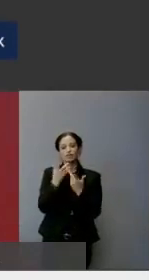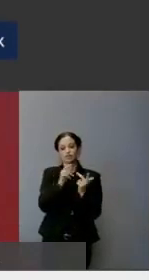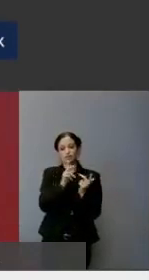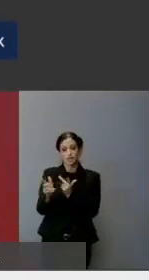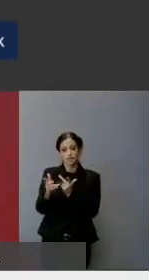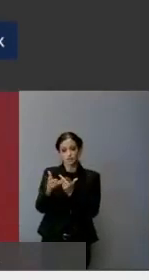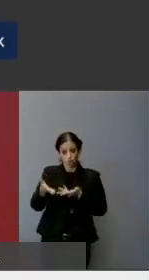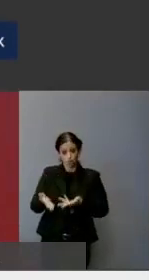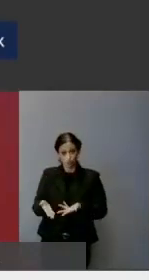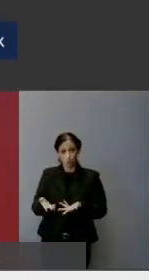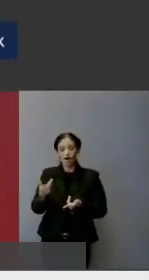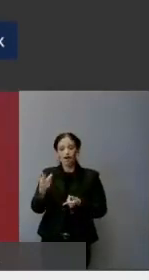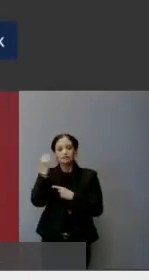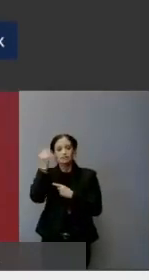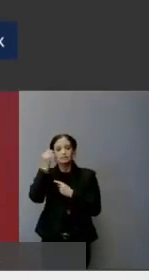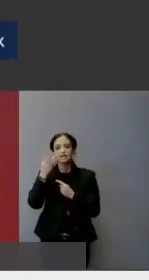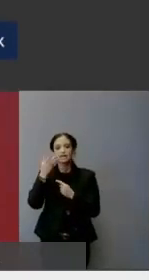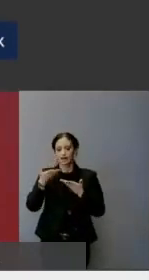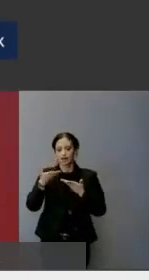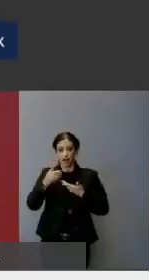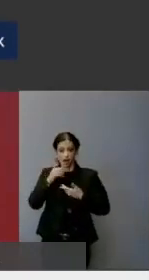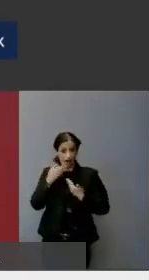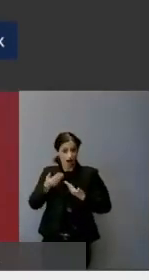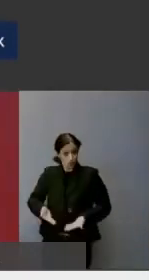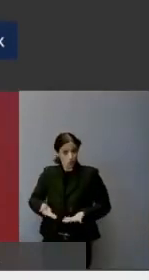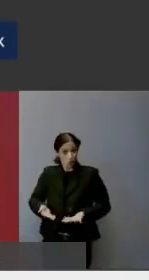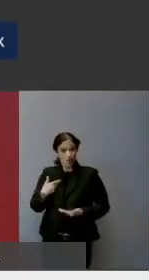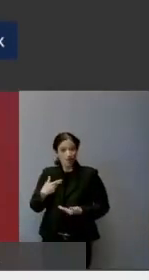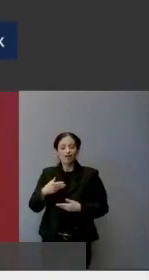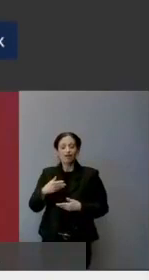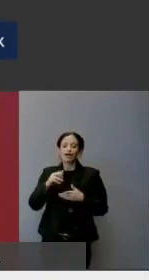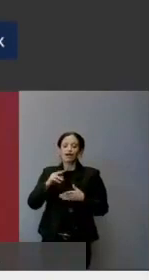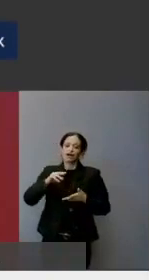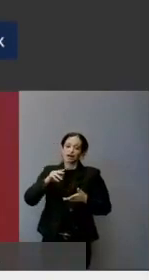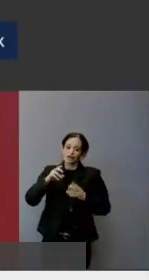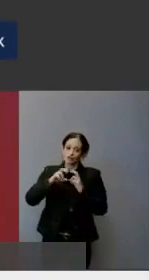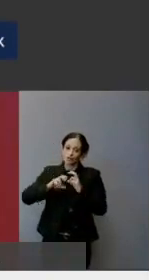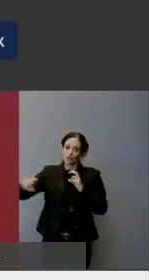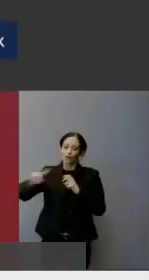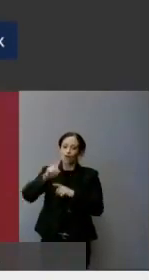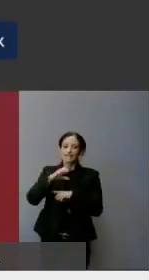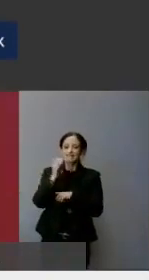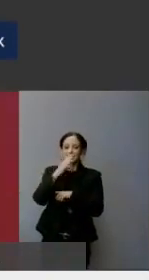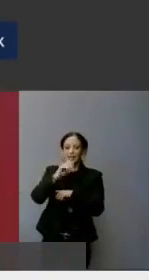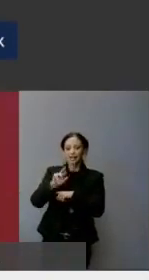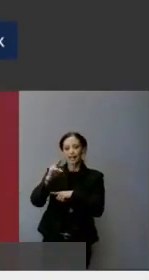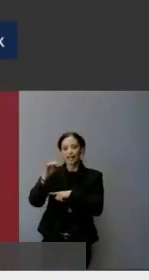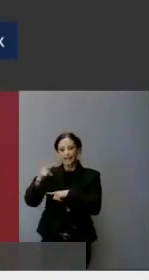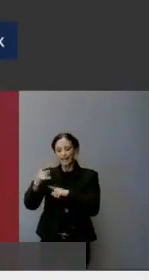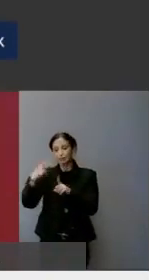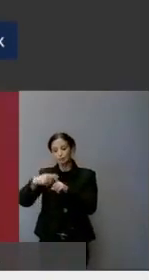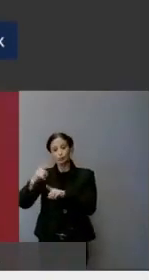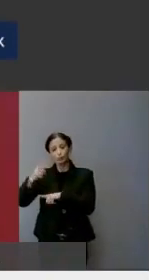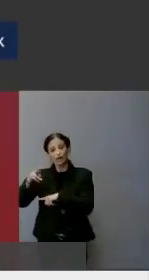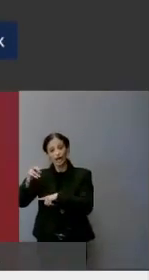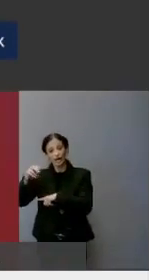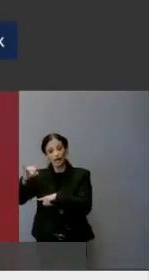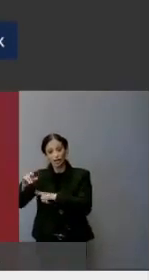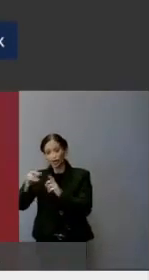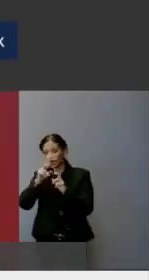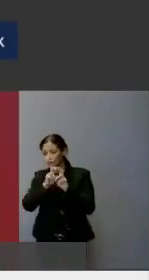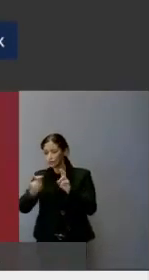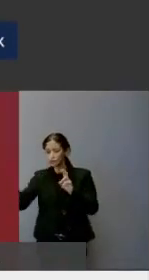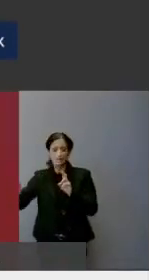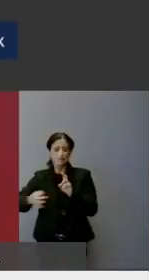righi risulta chiusa per il 30 per cento dell'anno per problemi tecnici la funicolari di granarolo idem con sarebbe stato opportuno